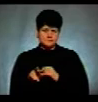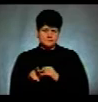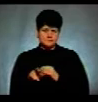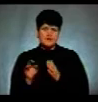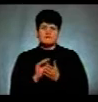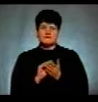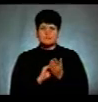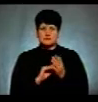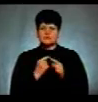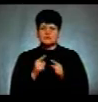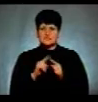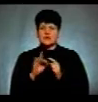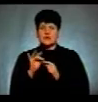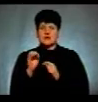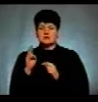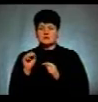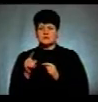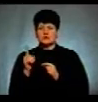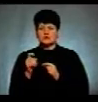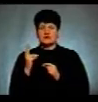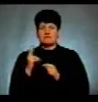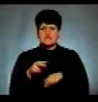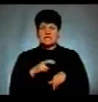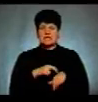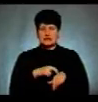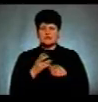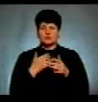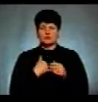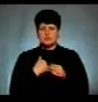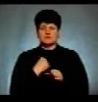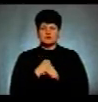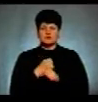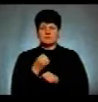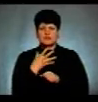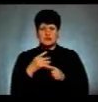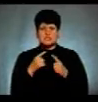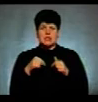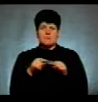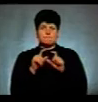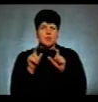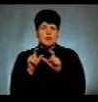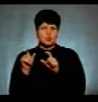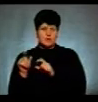Виписують ці рецепти 120 лікарів, які у нас працюють в 15 амбулаторіях.